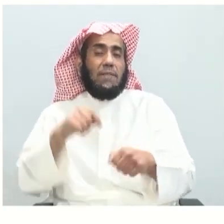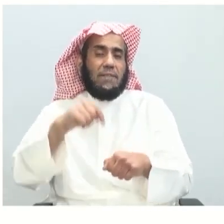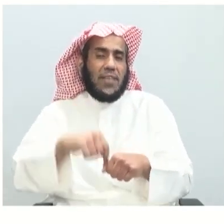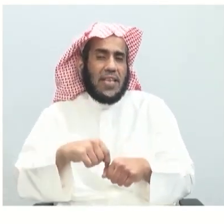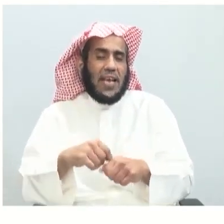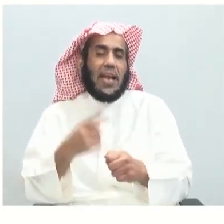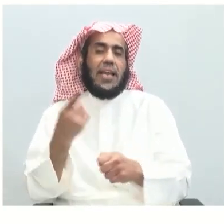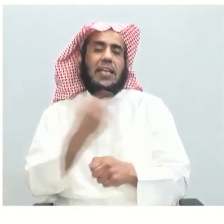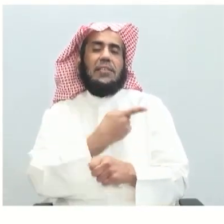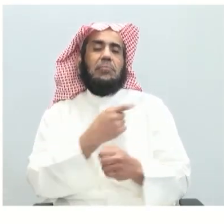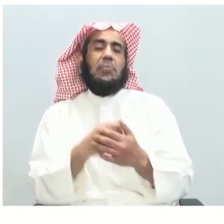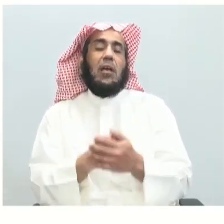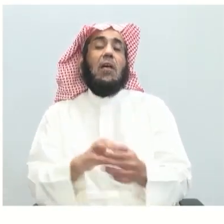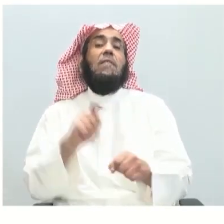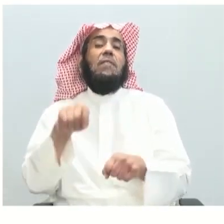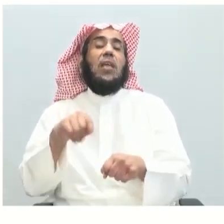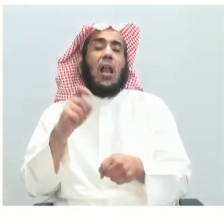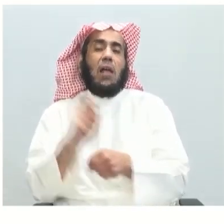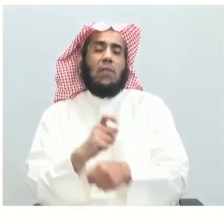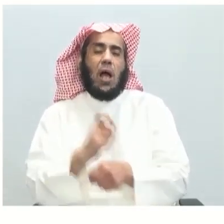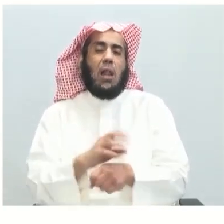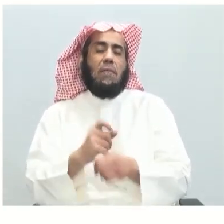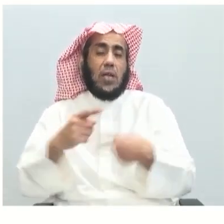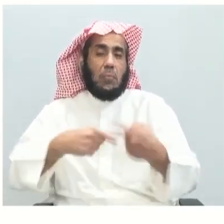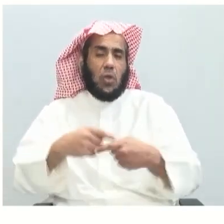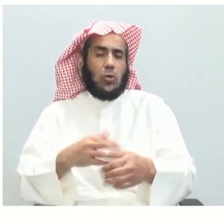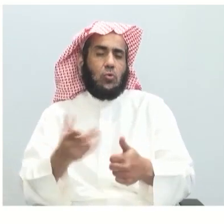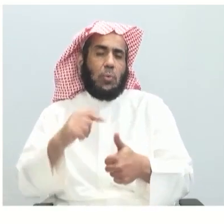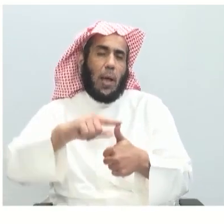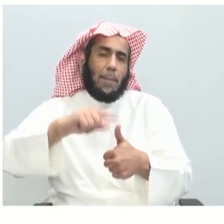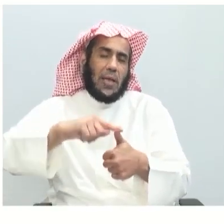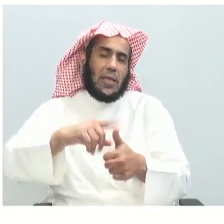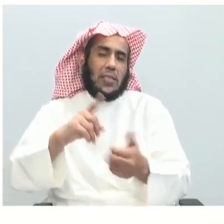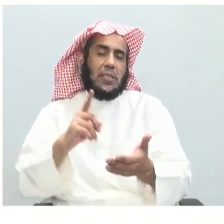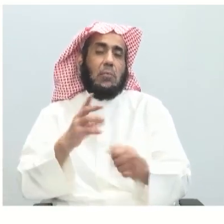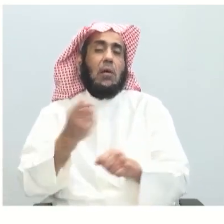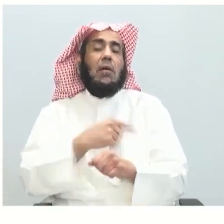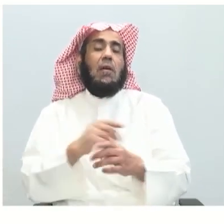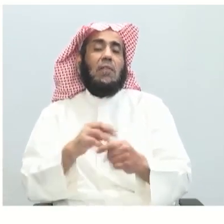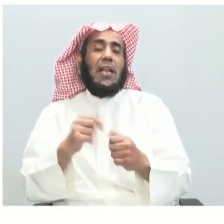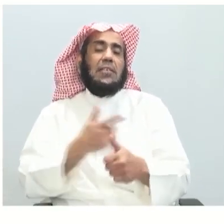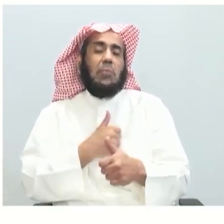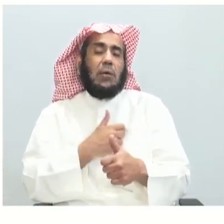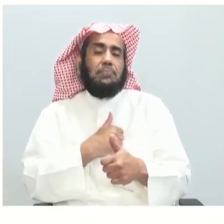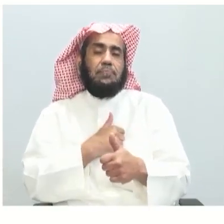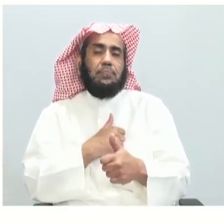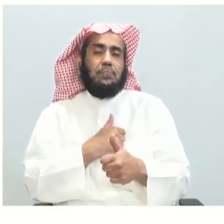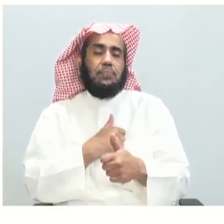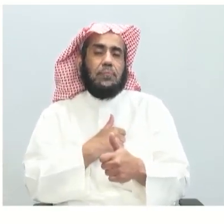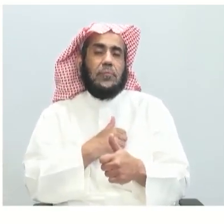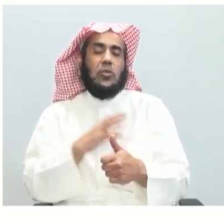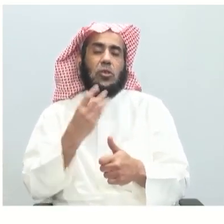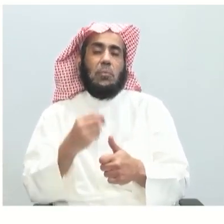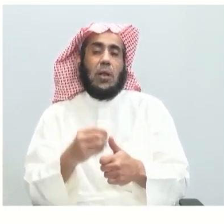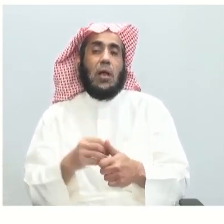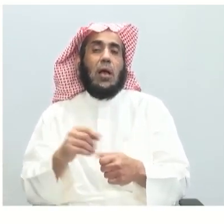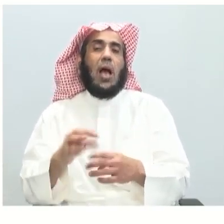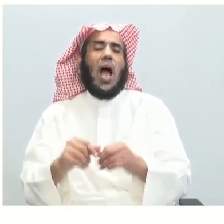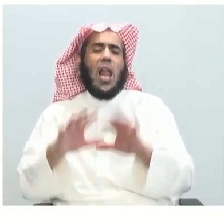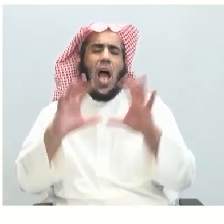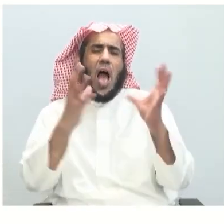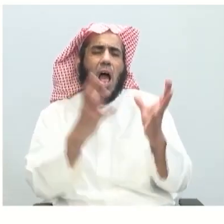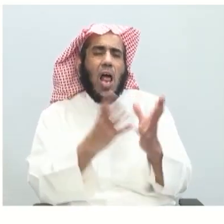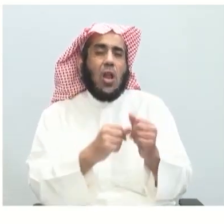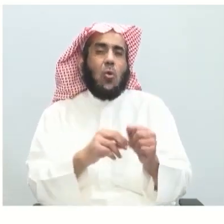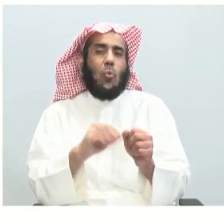هذا في النصب في الافعال الفعل المضارع اذا سبق باداه نصب طيب في الاسماء جميل الحال